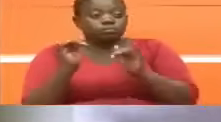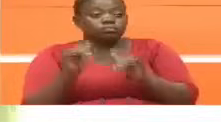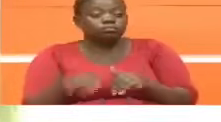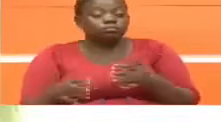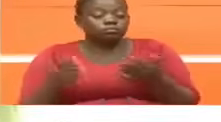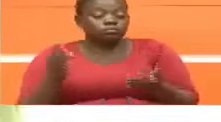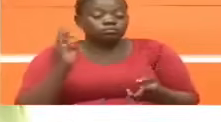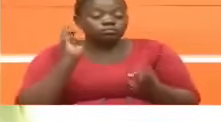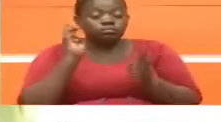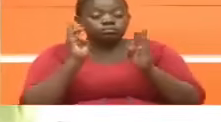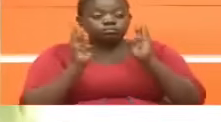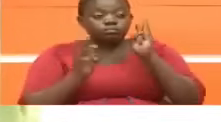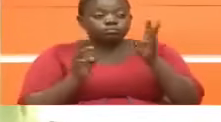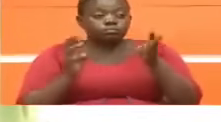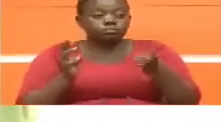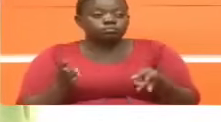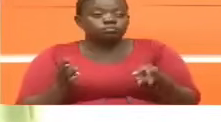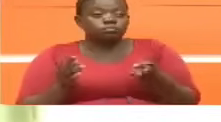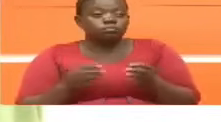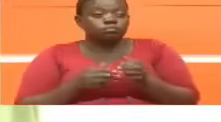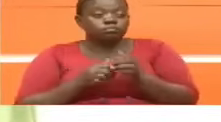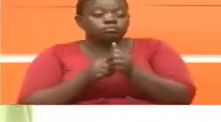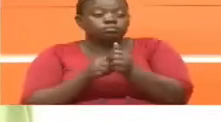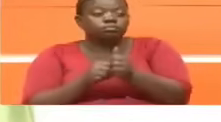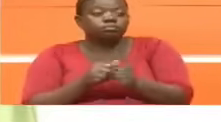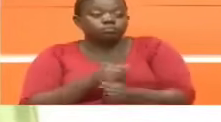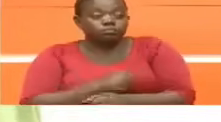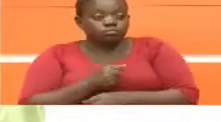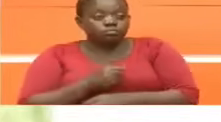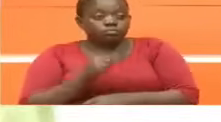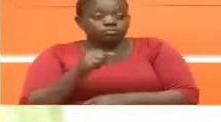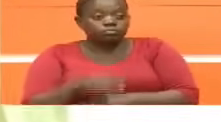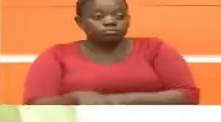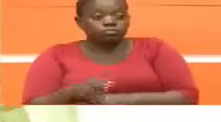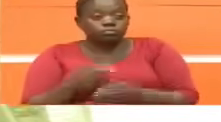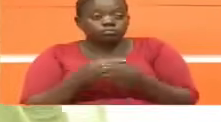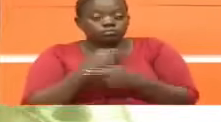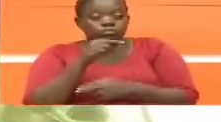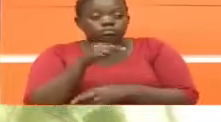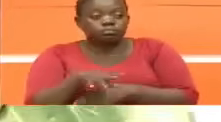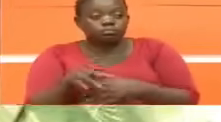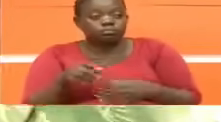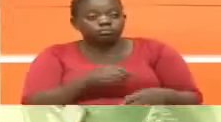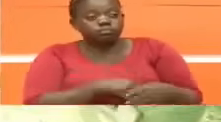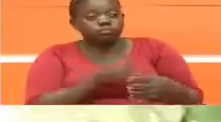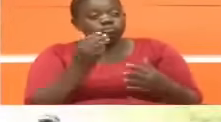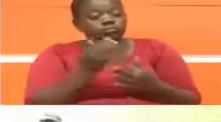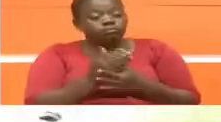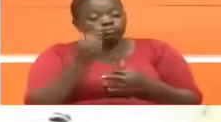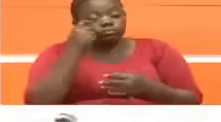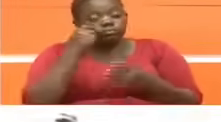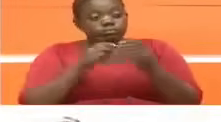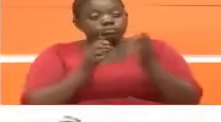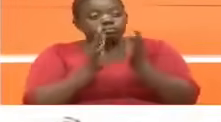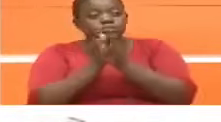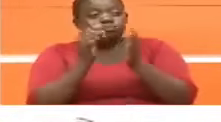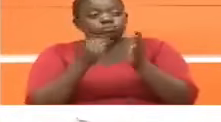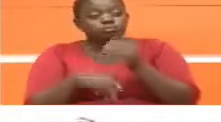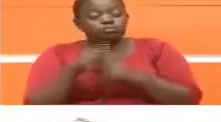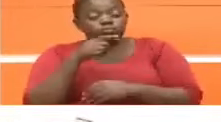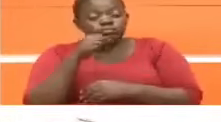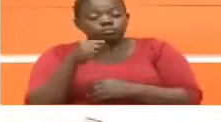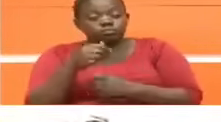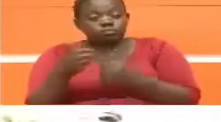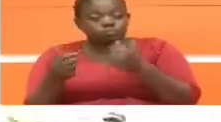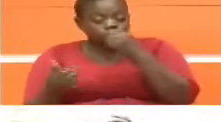ng'ataawa. Nakyagaba balekeddwa ku nnyina Gatha Namiiro. N'ab'oluganda luli abalala okuva embirizi wakati mu maziga tutudde nti kitaawe w'abaana bano